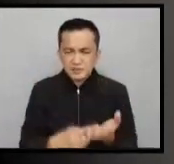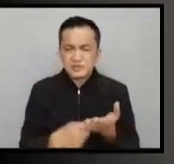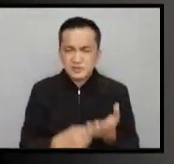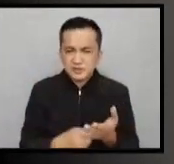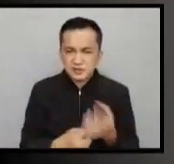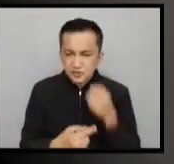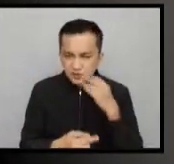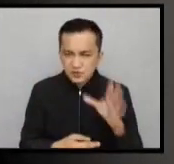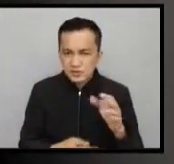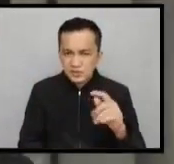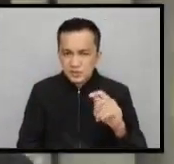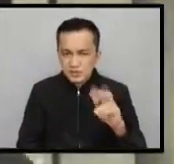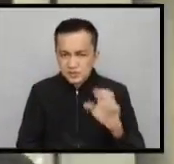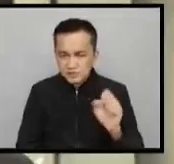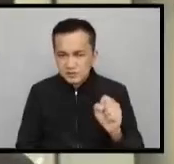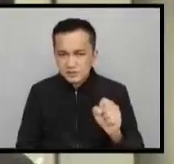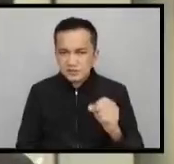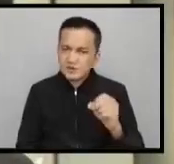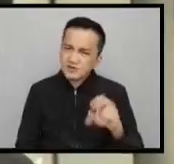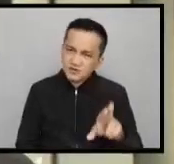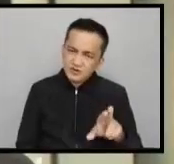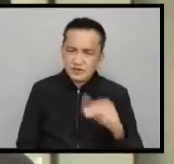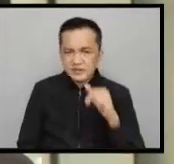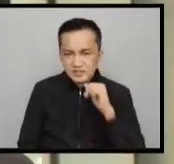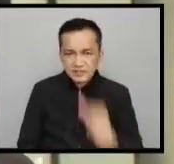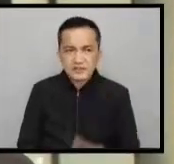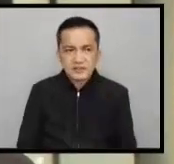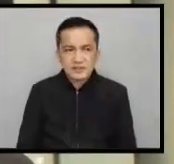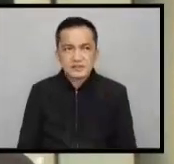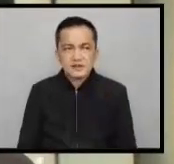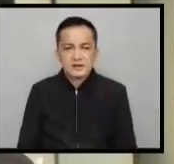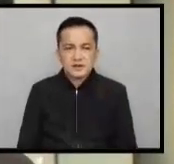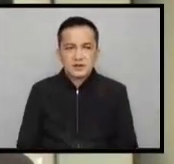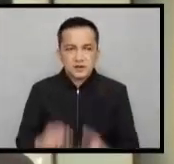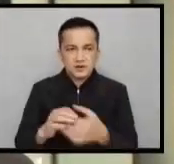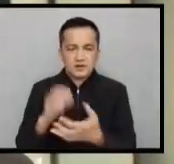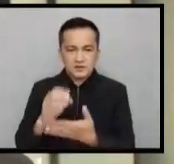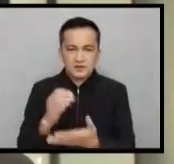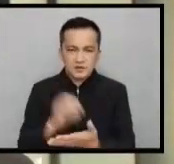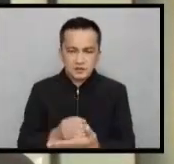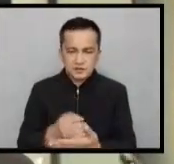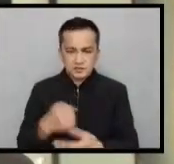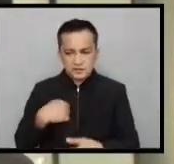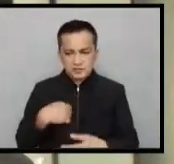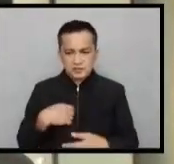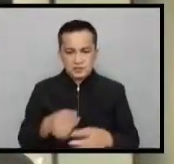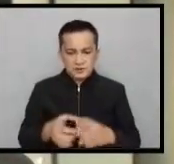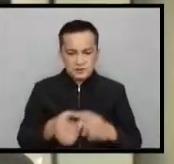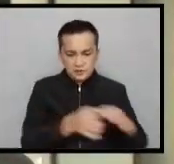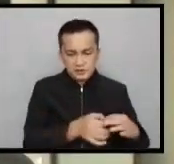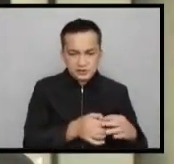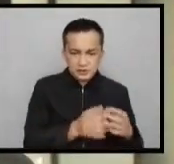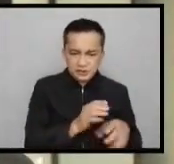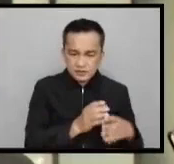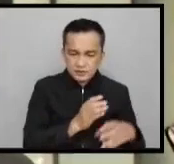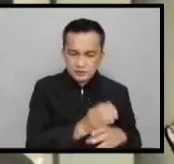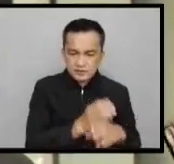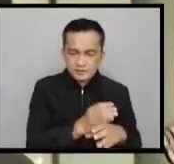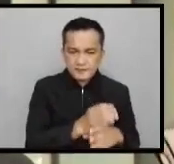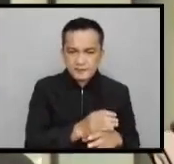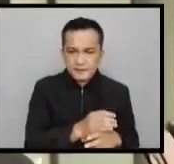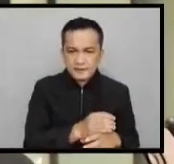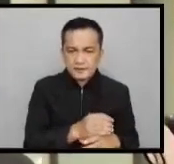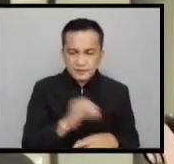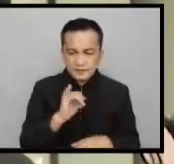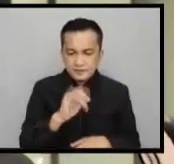o hindi. Of course, we would rather err on the side of caution. Baka hindi siya privy sa ibang intelligence or